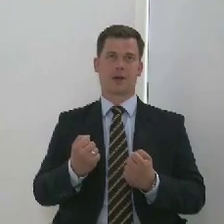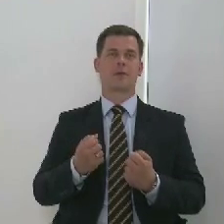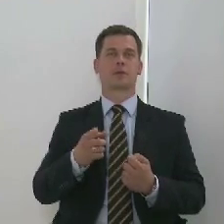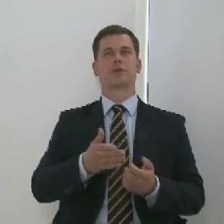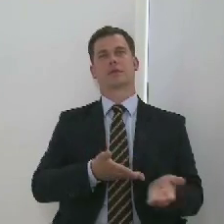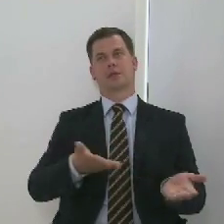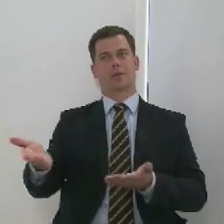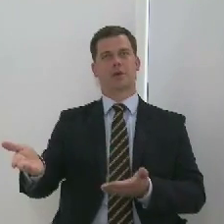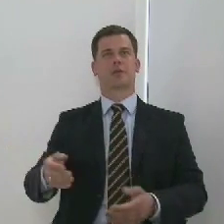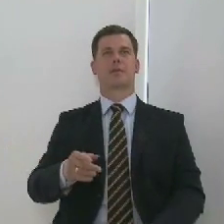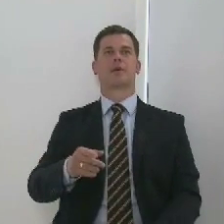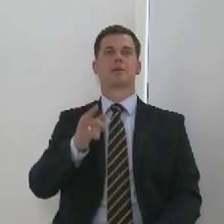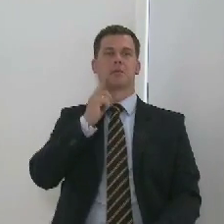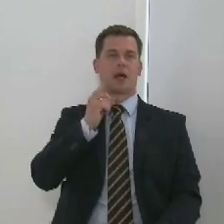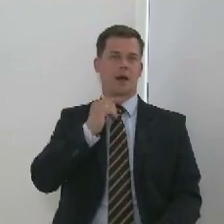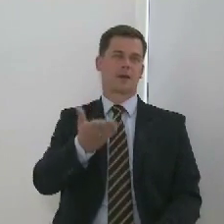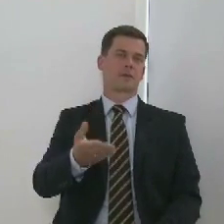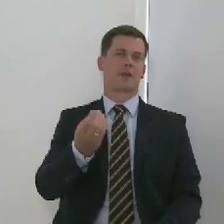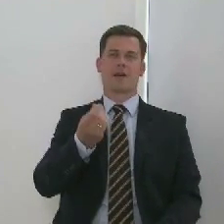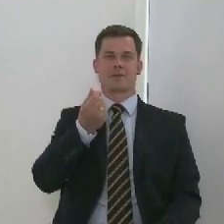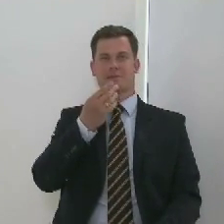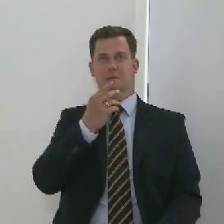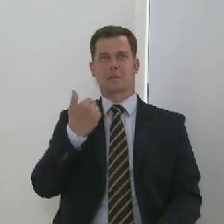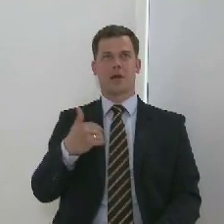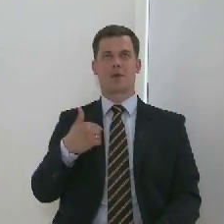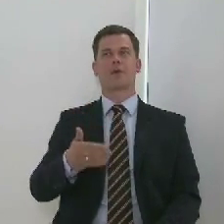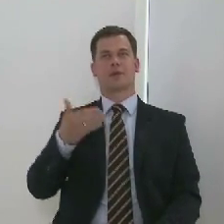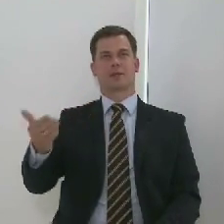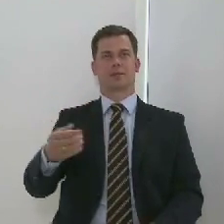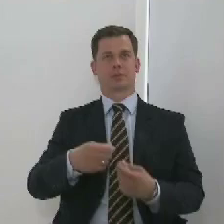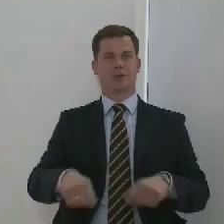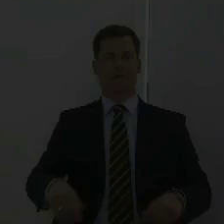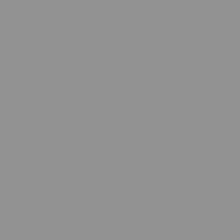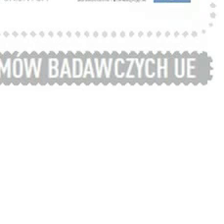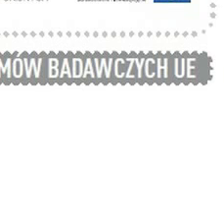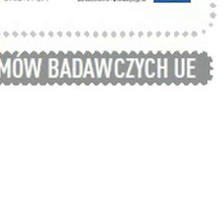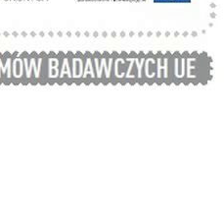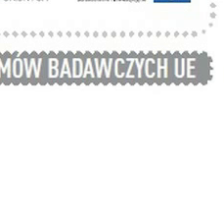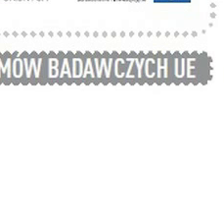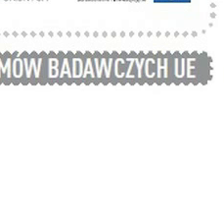Zapraszamy Państwa do posmakowania, spróbowania w czasie kolejnej przerwy. Dziękujemy serdecznie.